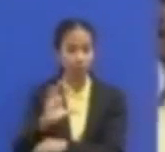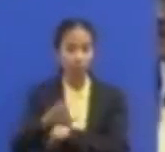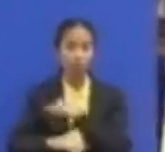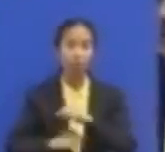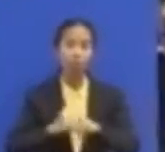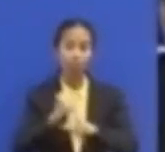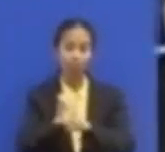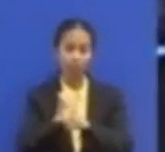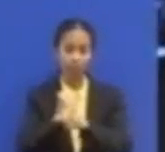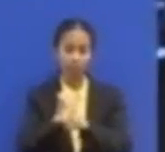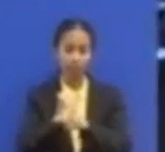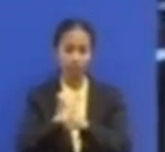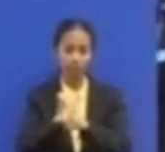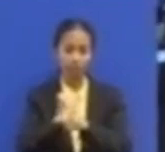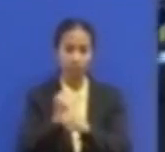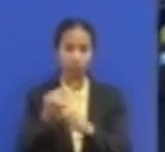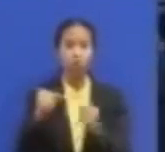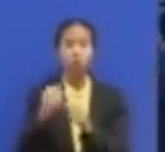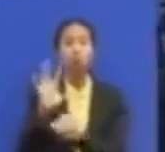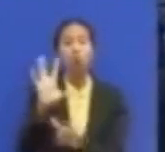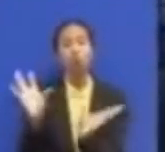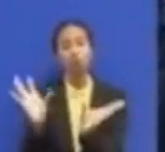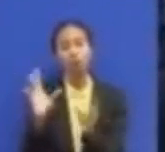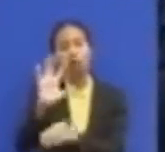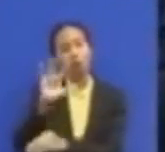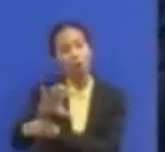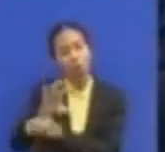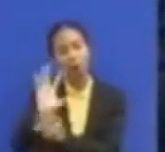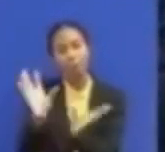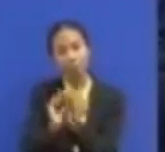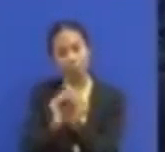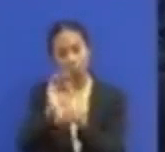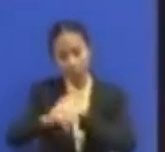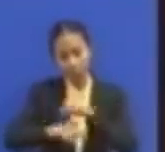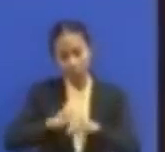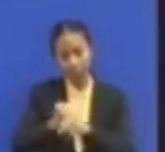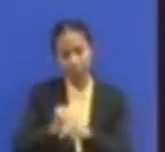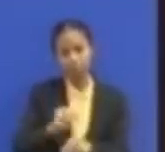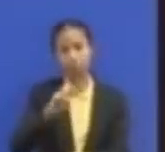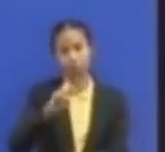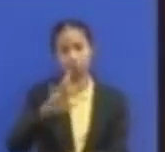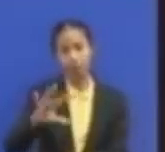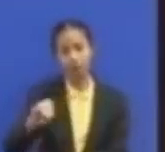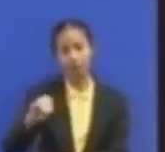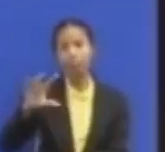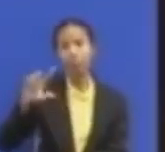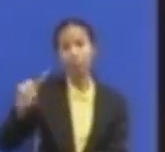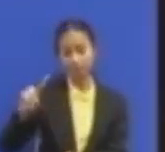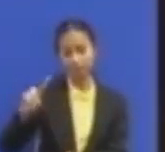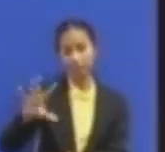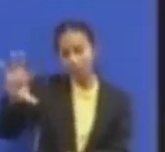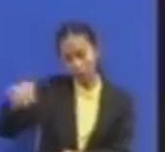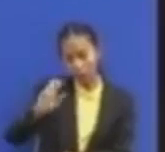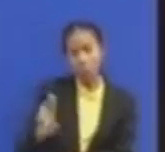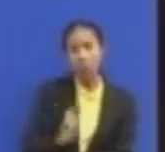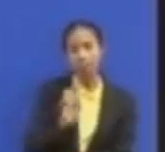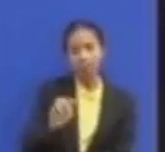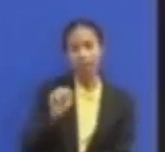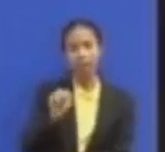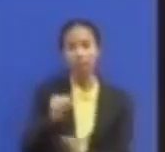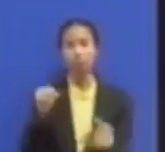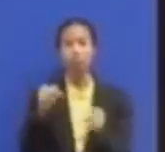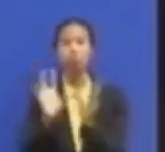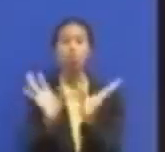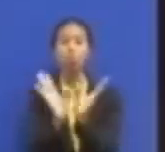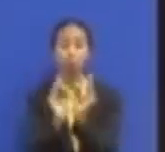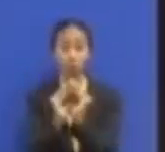ข้อบังคับการประชุมสภาผู้แทนราษฎรพ.ศ. 2551มาบังคับใช้แก่การประชุมสภาผู้